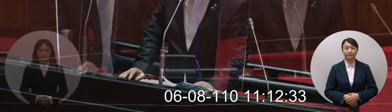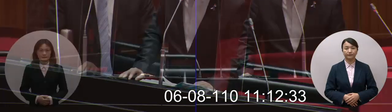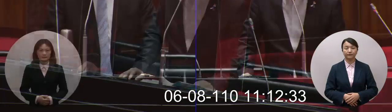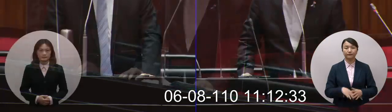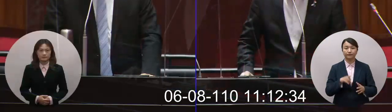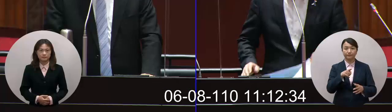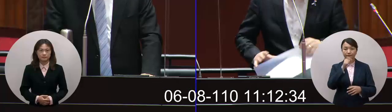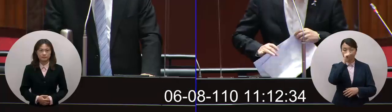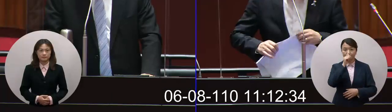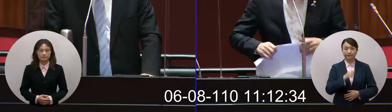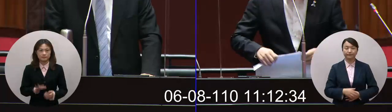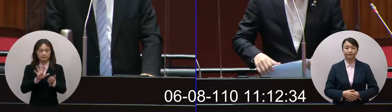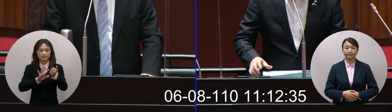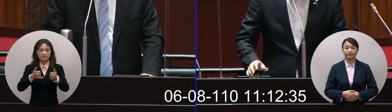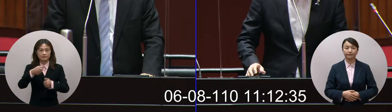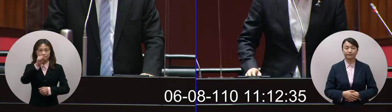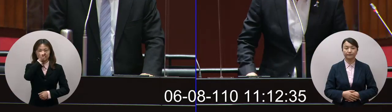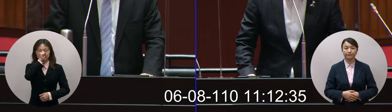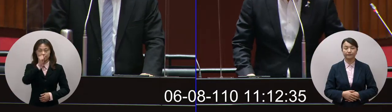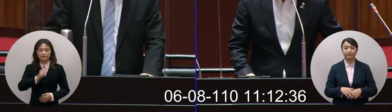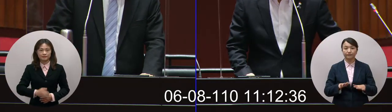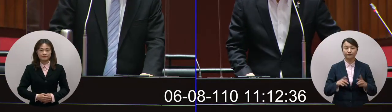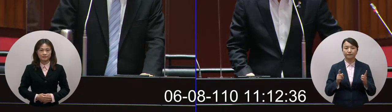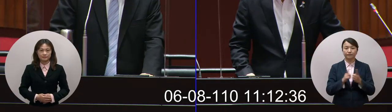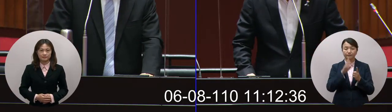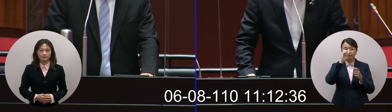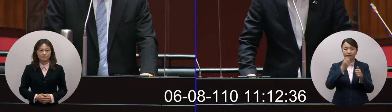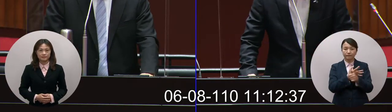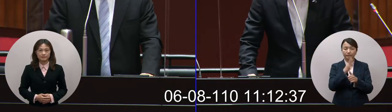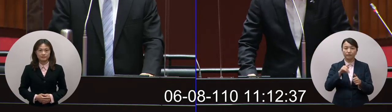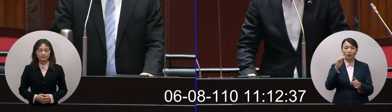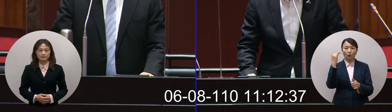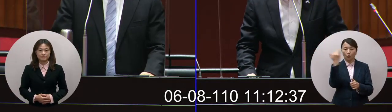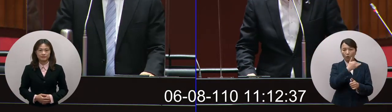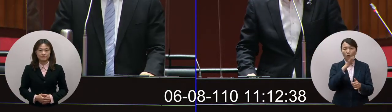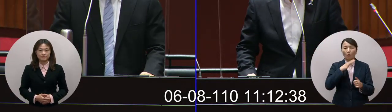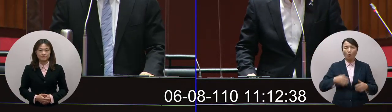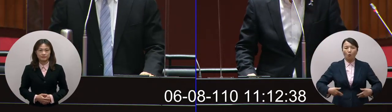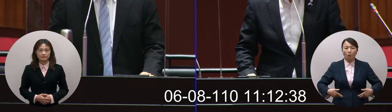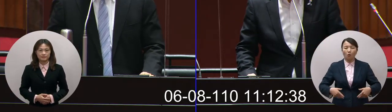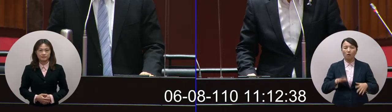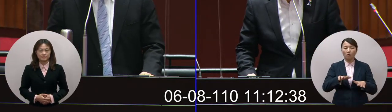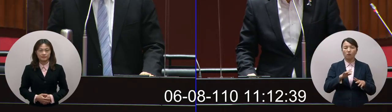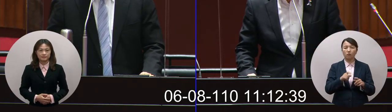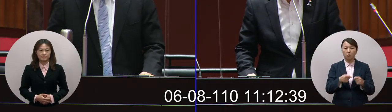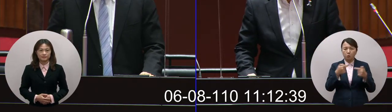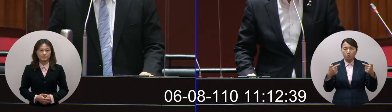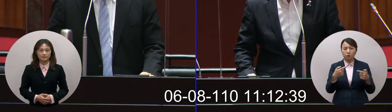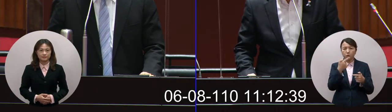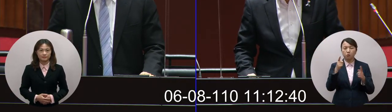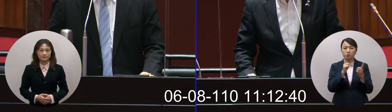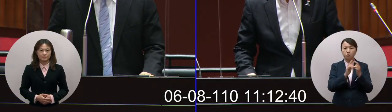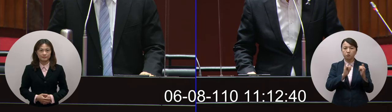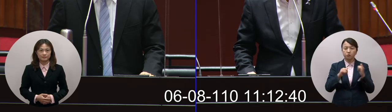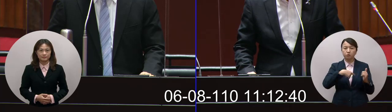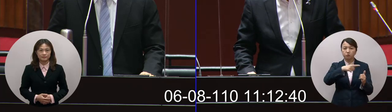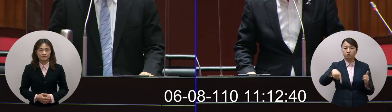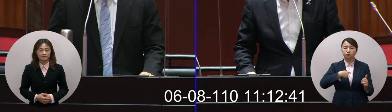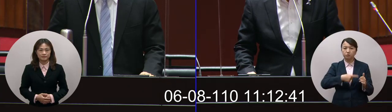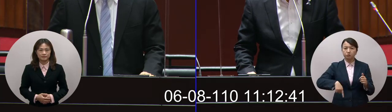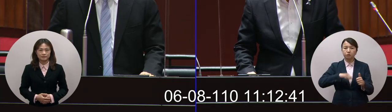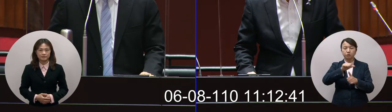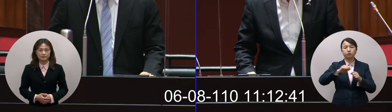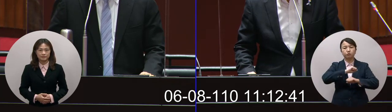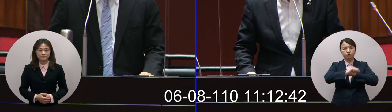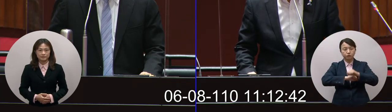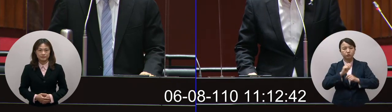哎，院长好。 委员你好。 这一波的疫情哈，来得快又猛，它其实这波疫情呢，对人民的生命、生